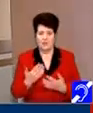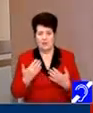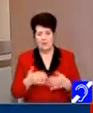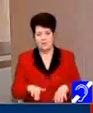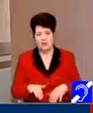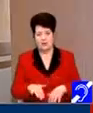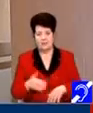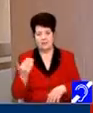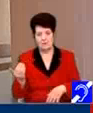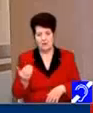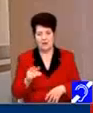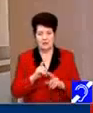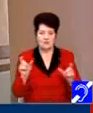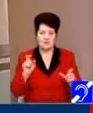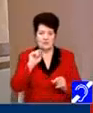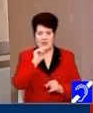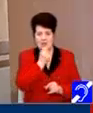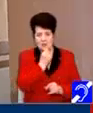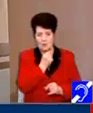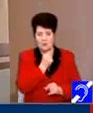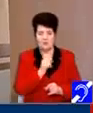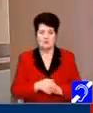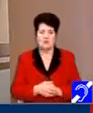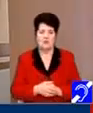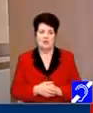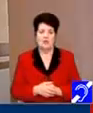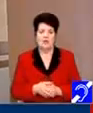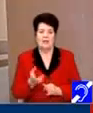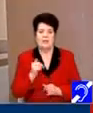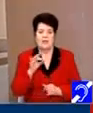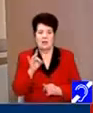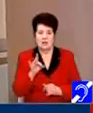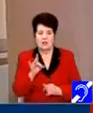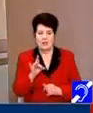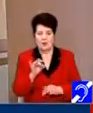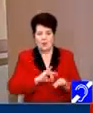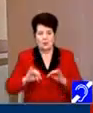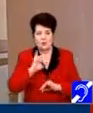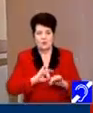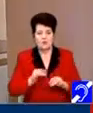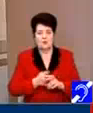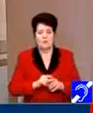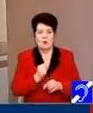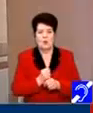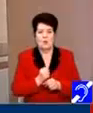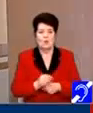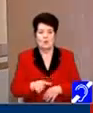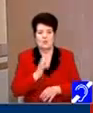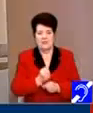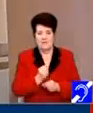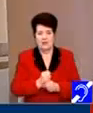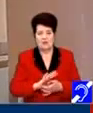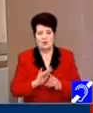partea unor agenți economici, operatori, dar o să discutăm. Lucrul ăsta se face în condiții